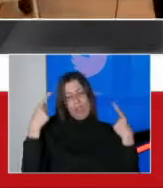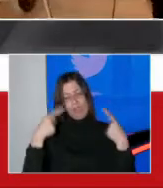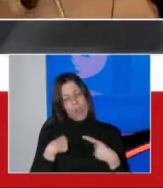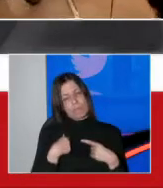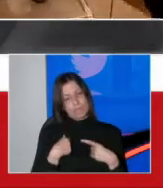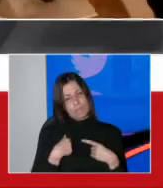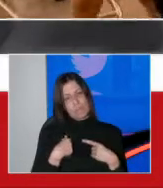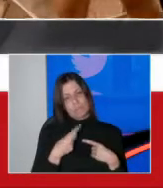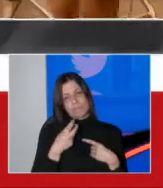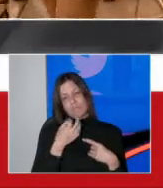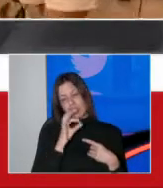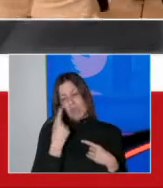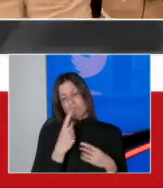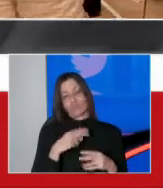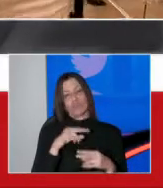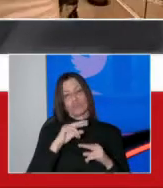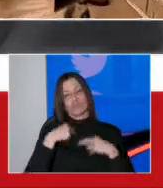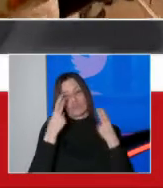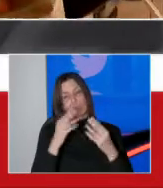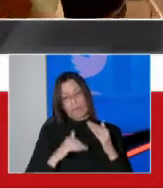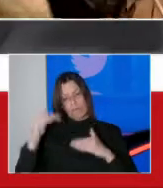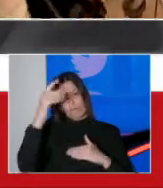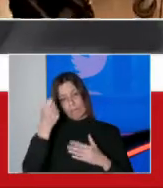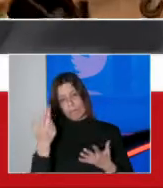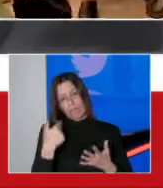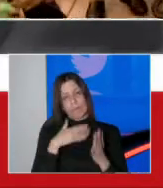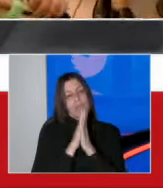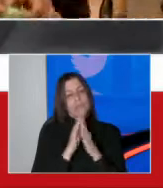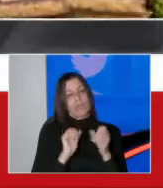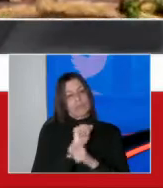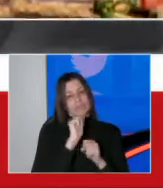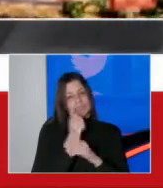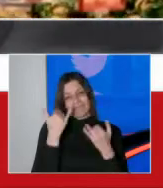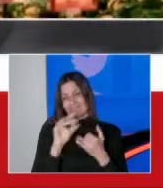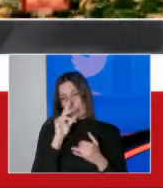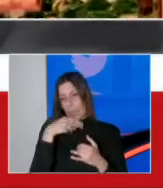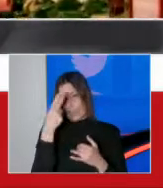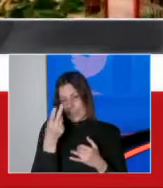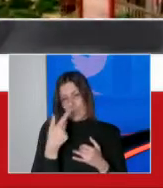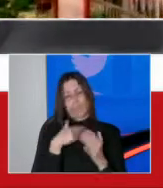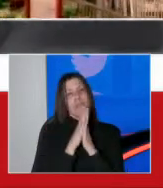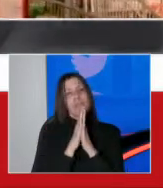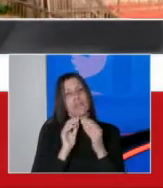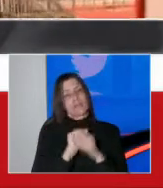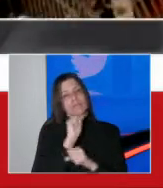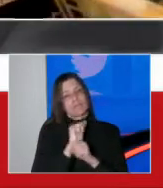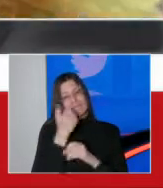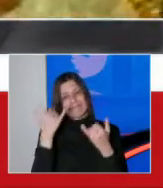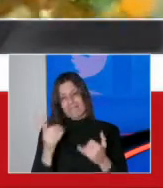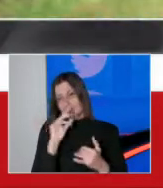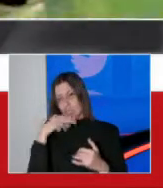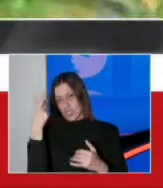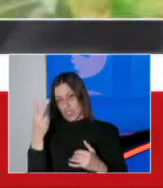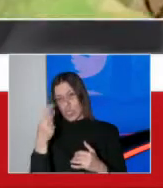מרשים לעצמם הקמעונאים להעלות שוב את המחירים. אני מקווה מאוד שבמחאה הנוכחית, זה לא יקרה, אני מקווה מאוד שבמחאה הנוכחית מה שיקרה